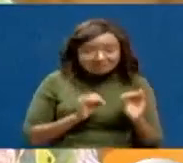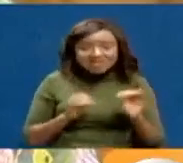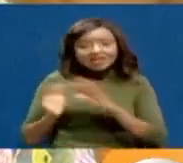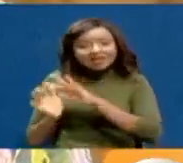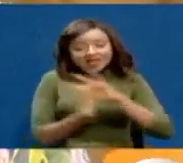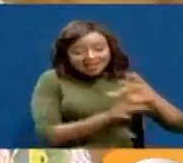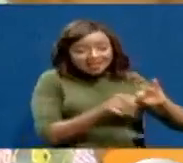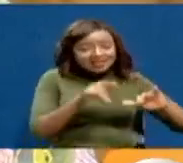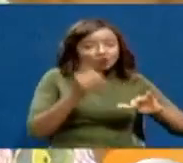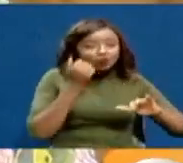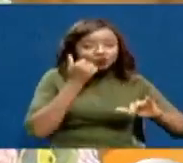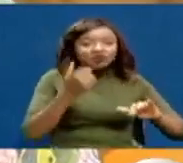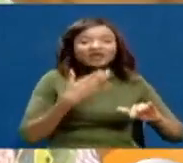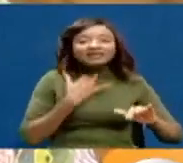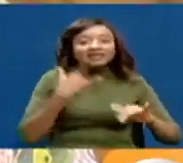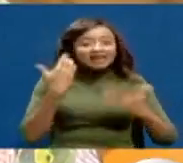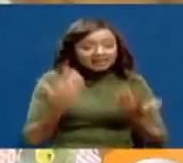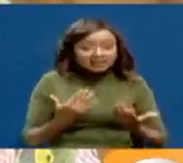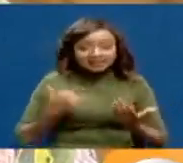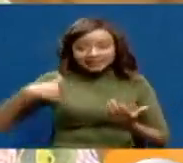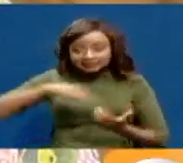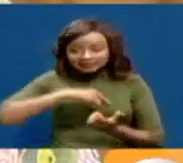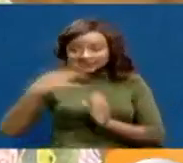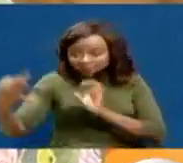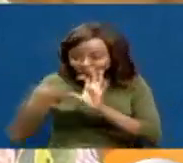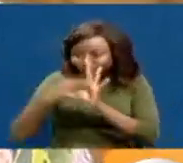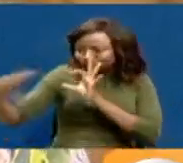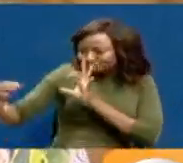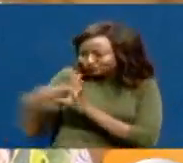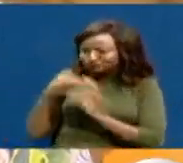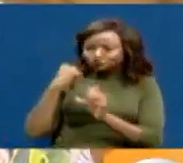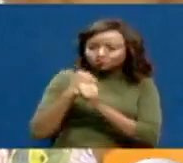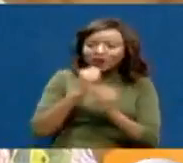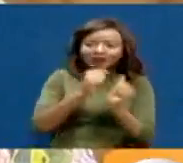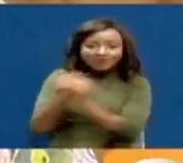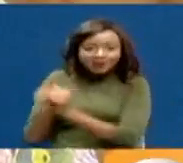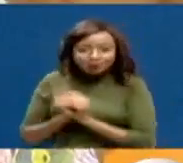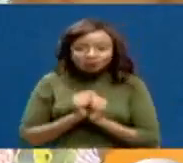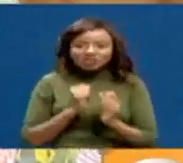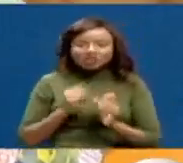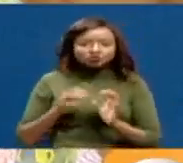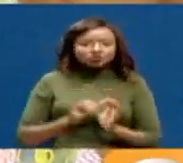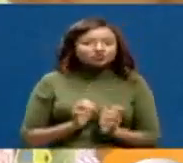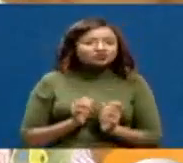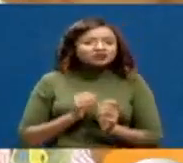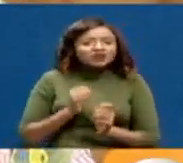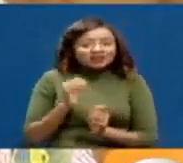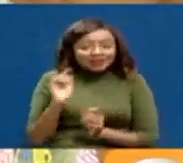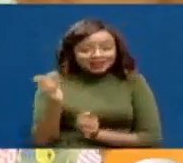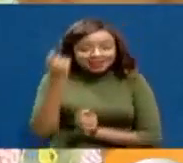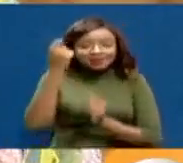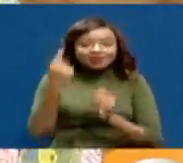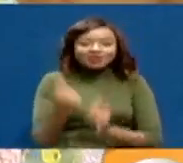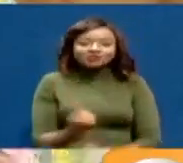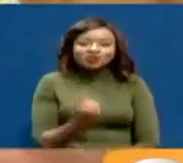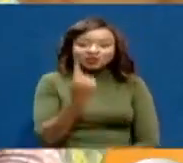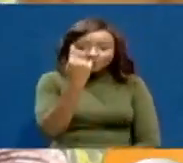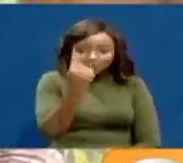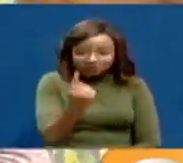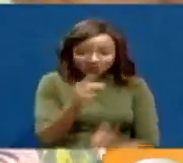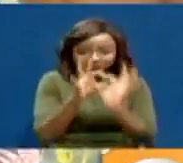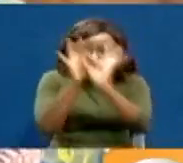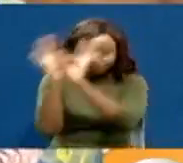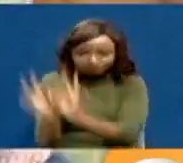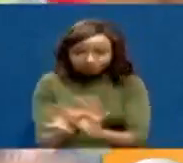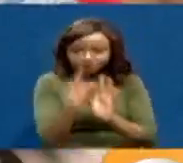tuje pamoja, tupange pamoja, tushirikiane pamoja, Kenya iwe kitu kimoja, tupambane na hii